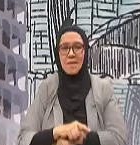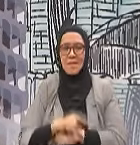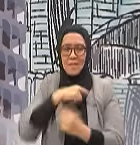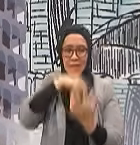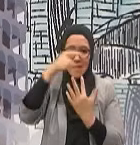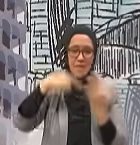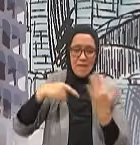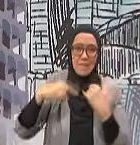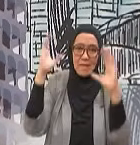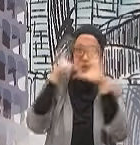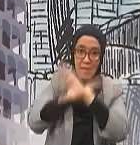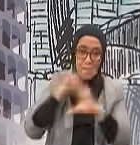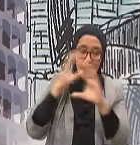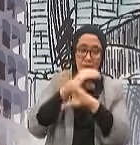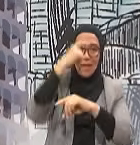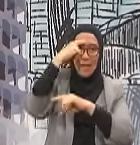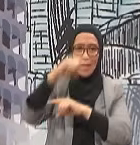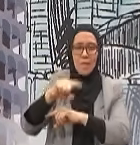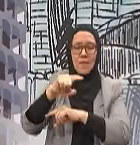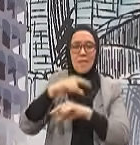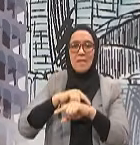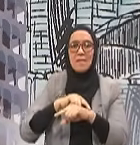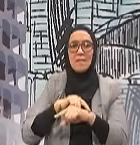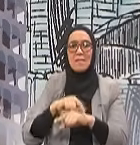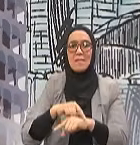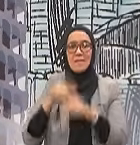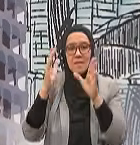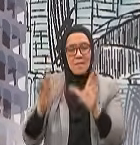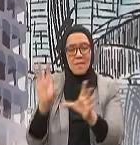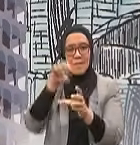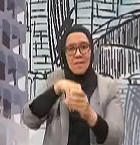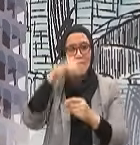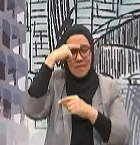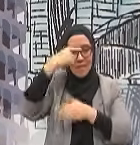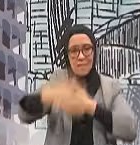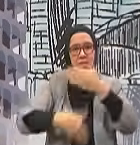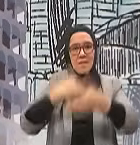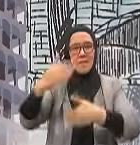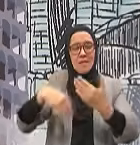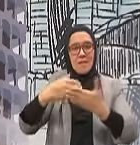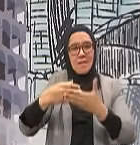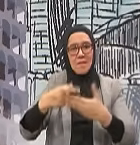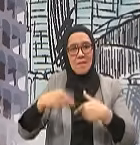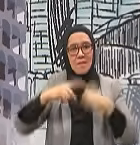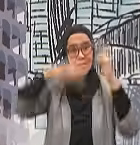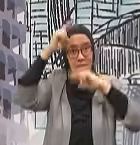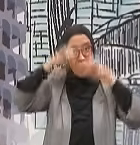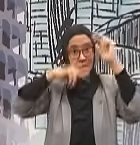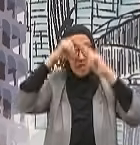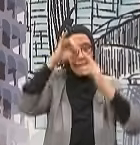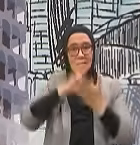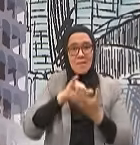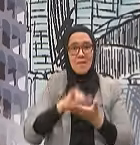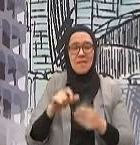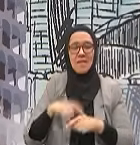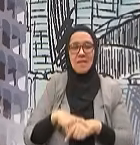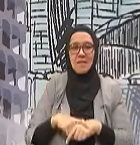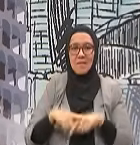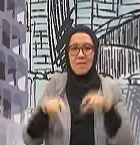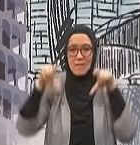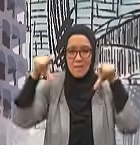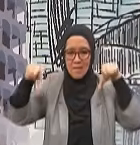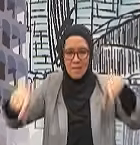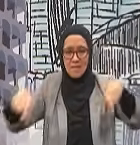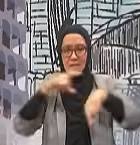oleh pemain industri pembinaan susunan pelaksanaan pipi akibat komis membelas adalah kenaikan kos bahan binaan dan upah